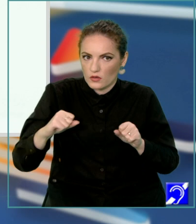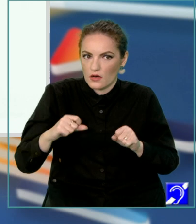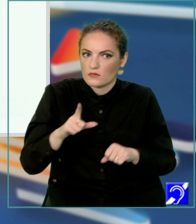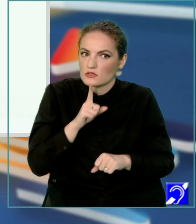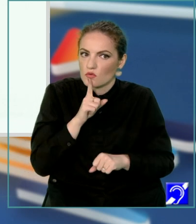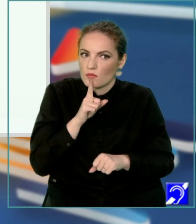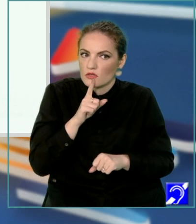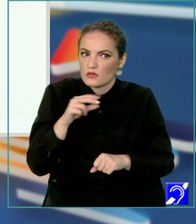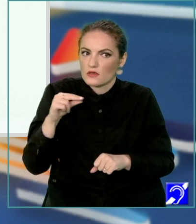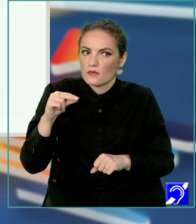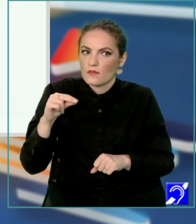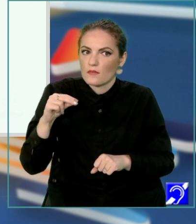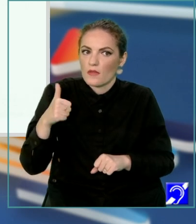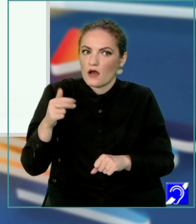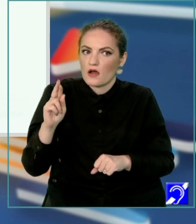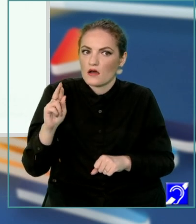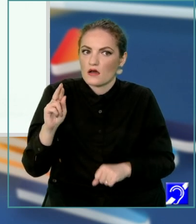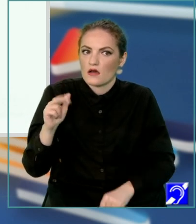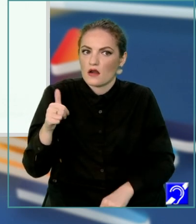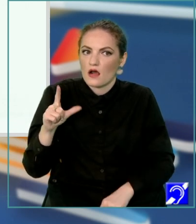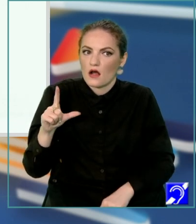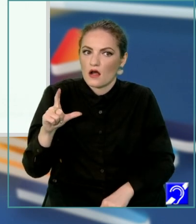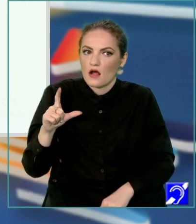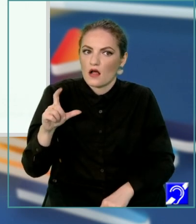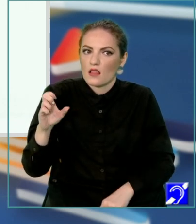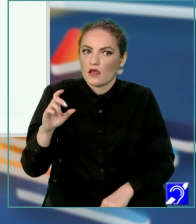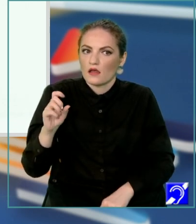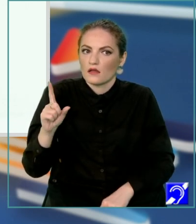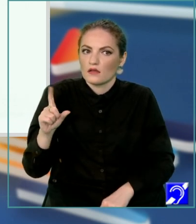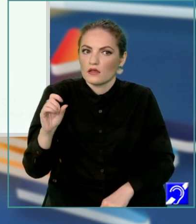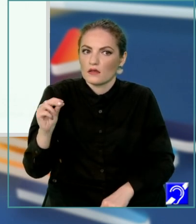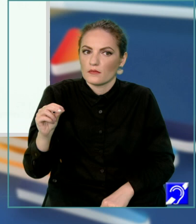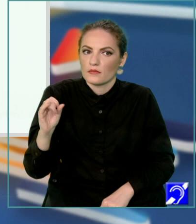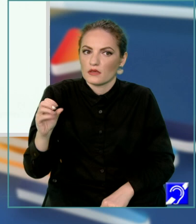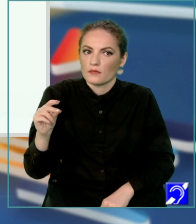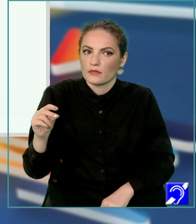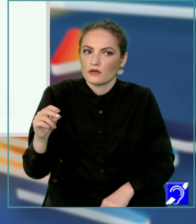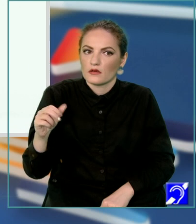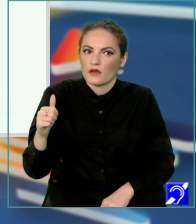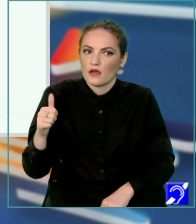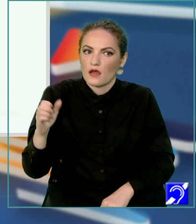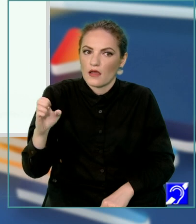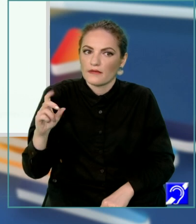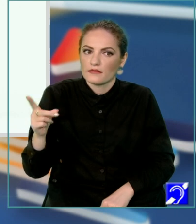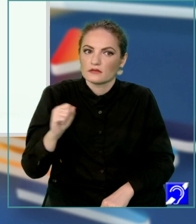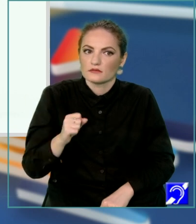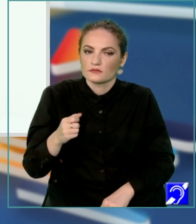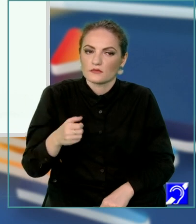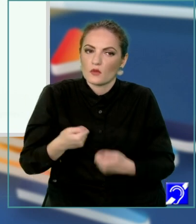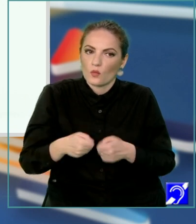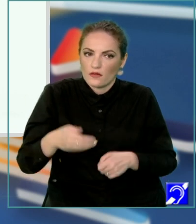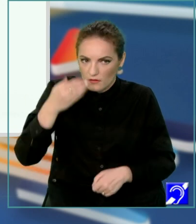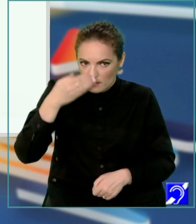cum puteți Vedea toate fetele unui paralelipiped sunt paralelograme un paralelipiped dreptunghic